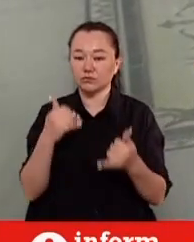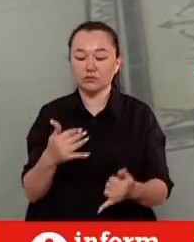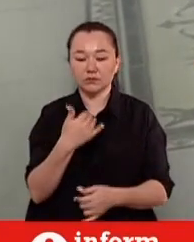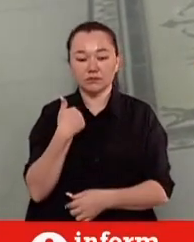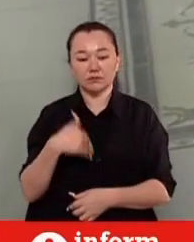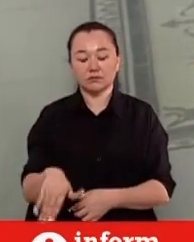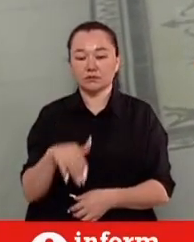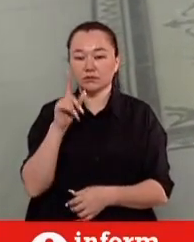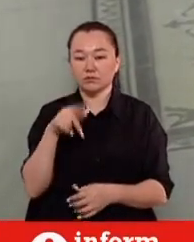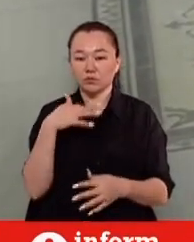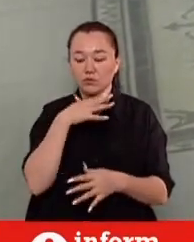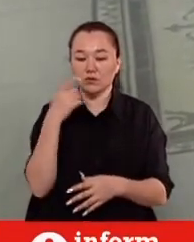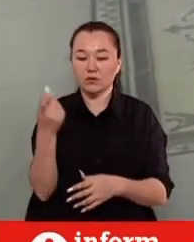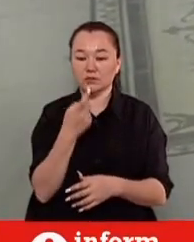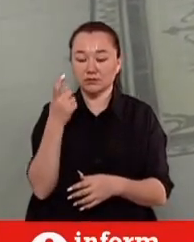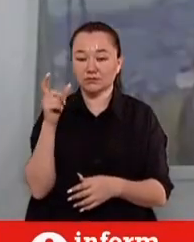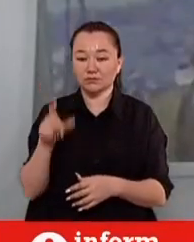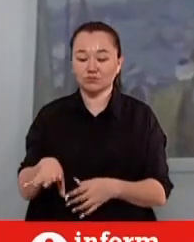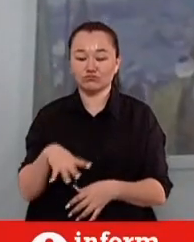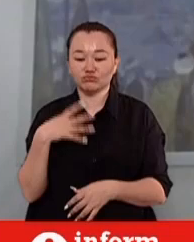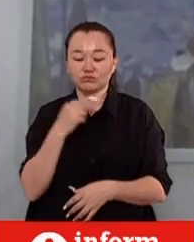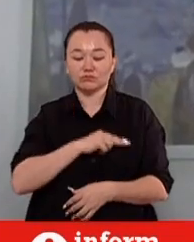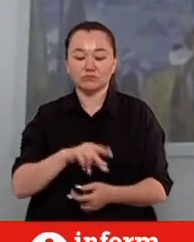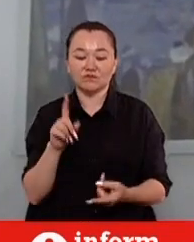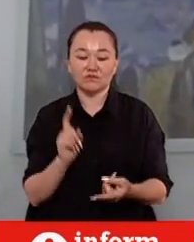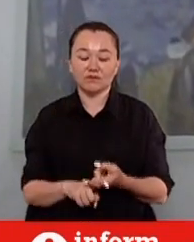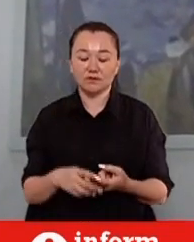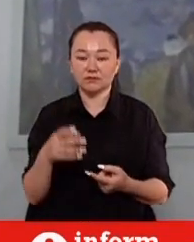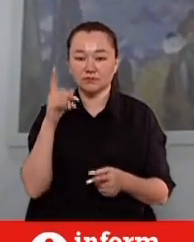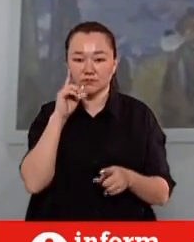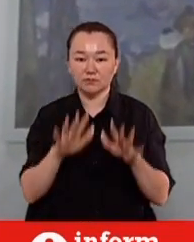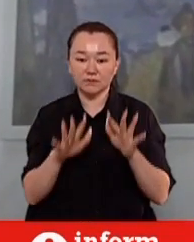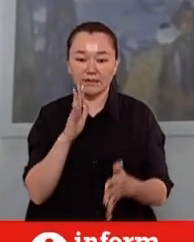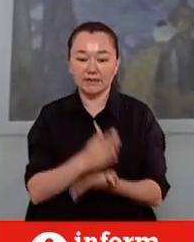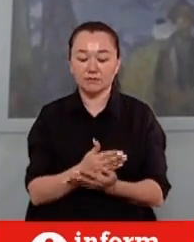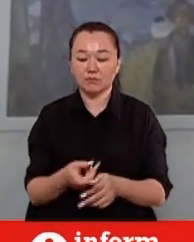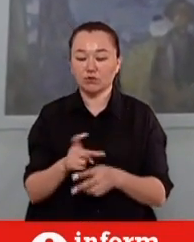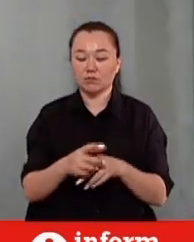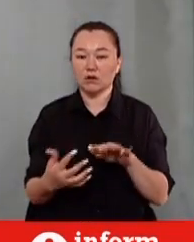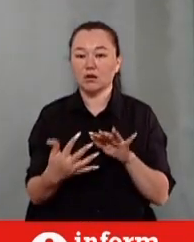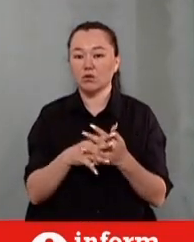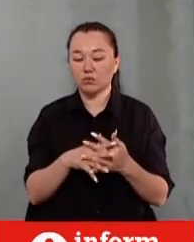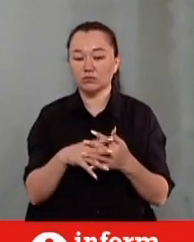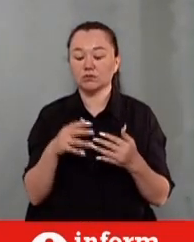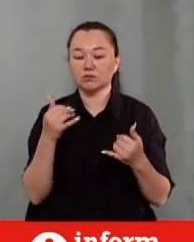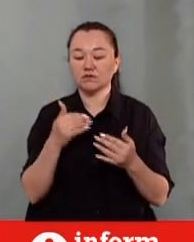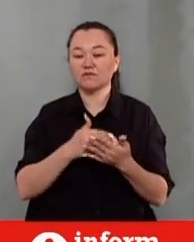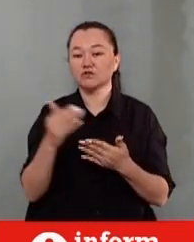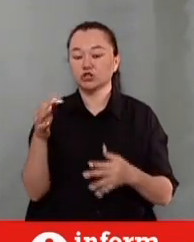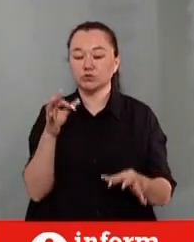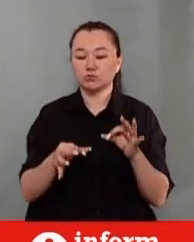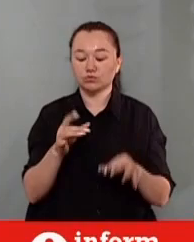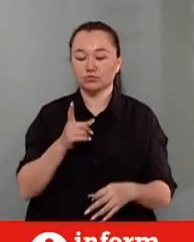қанағаттандырмады. Көпшілік мұны қожалық басшысының бұрынғы қызметімен байланысты деп күдіктенеді. Сондықтан ауылдықтар енді жоғарғы соттан